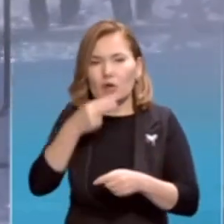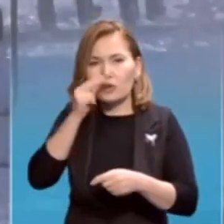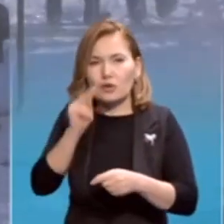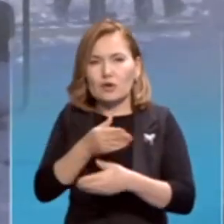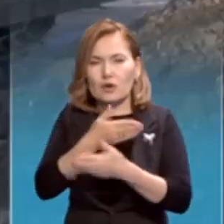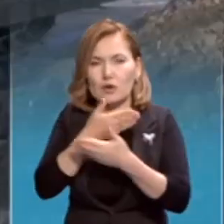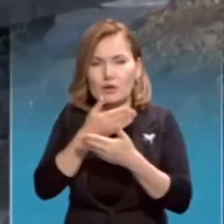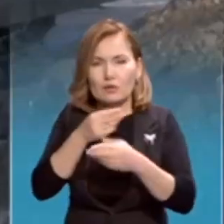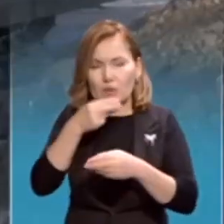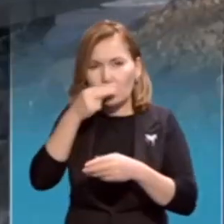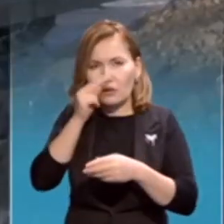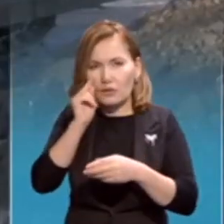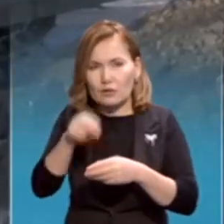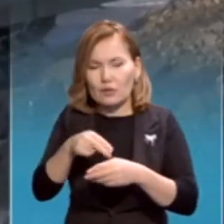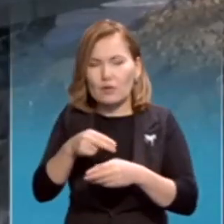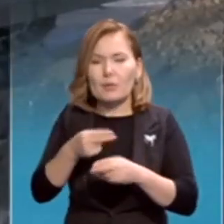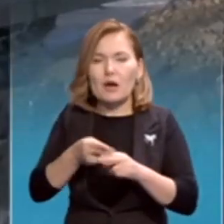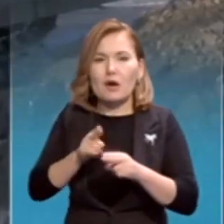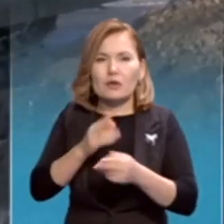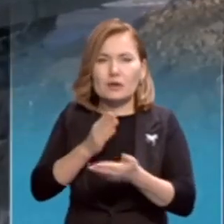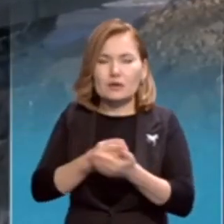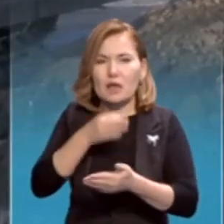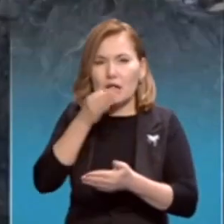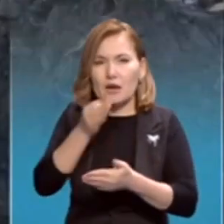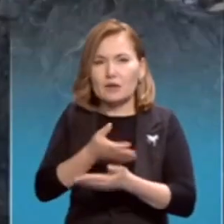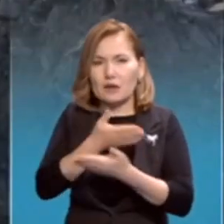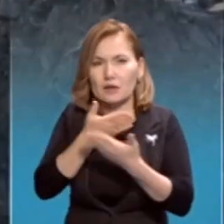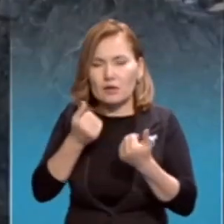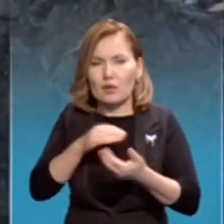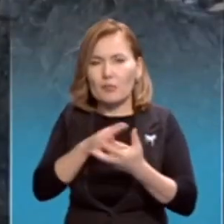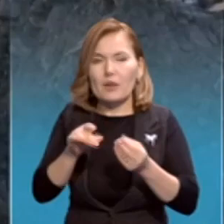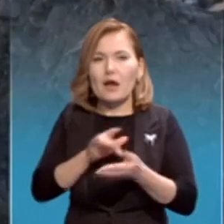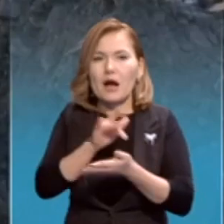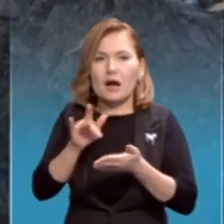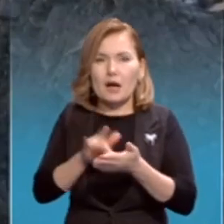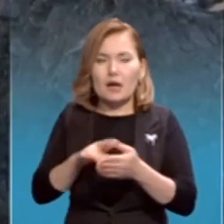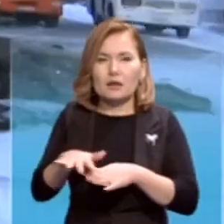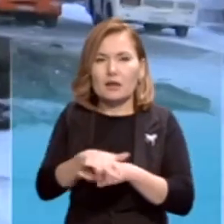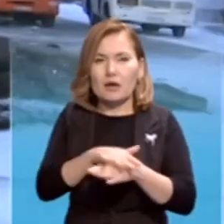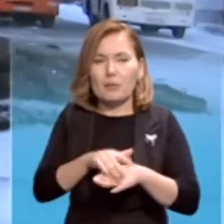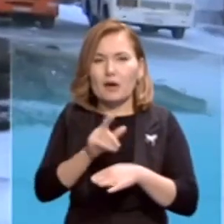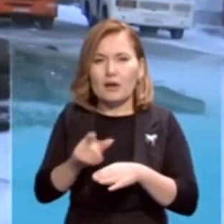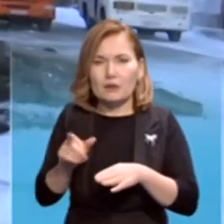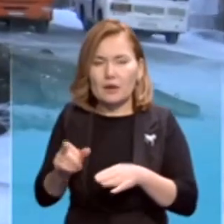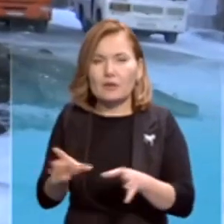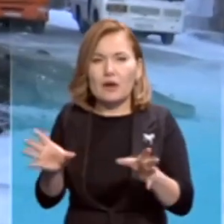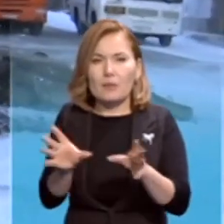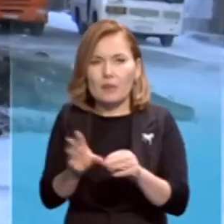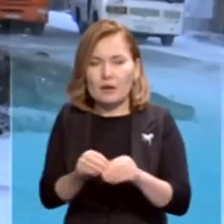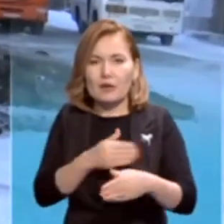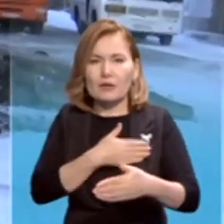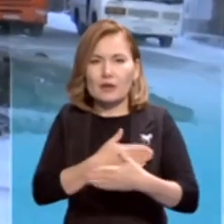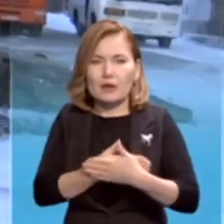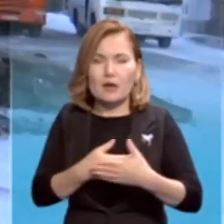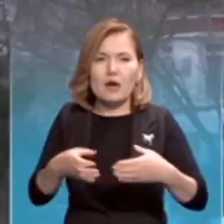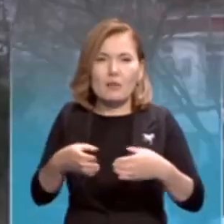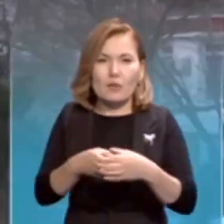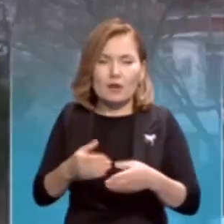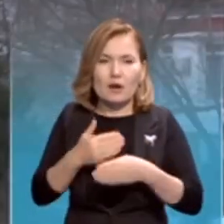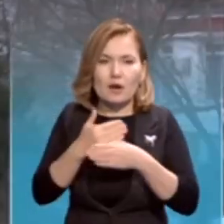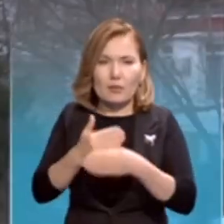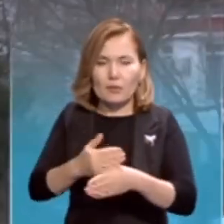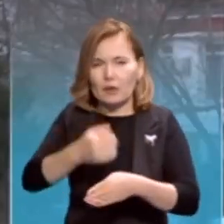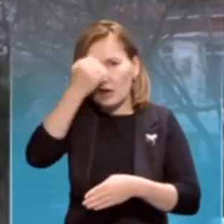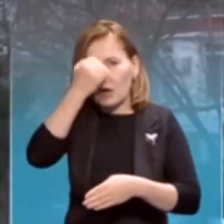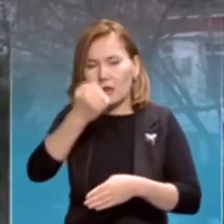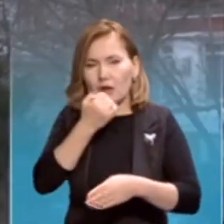жүйесінің қауқарсыздығы мыңдаған адамды жылусыз қалдырды. Осы ретте қала тұрғындары мен қиын сәтте қол ұшын созған еріктілерге алғыс айтқан президент бұдан